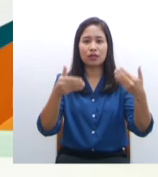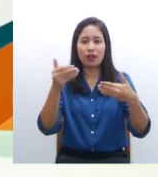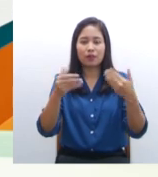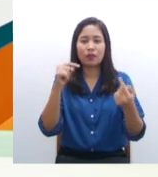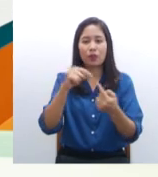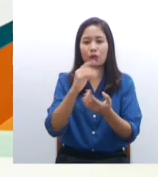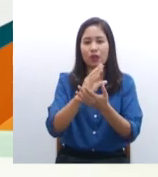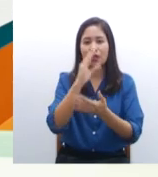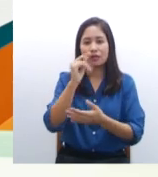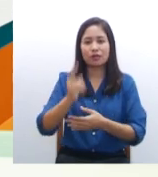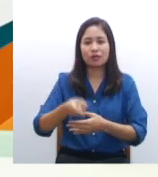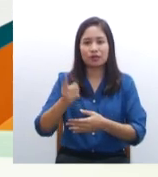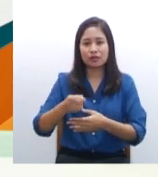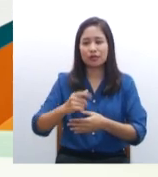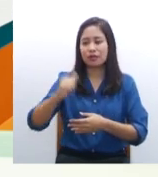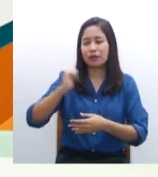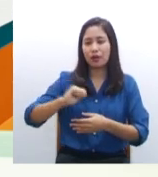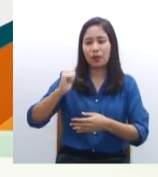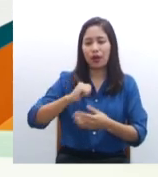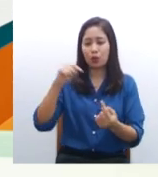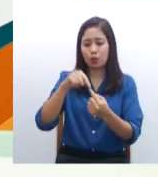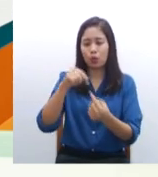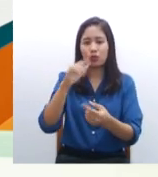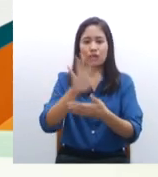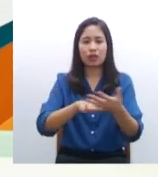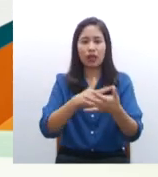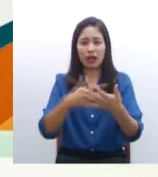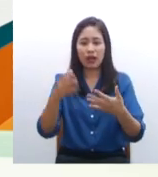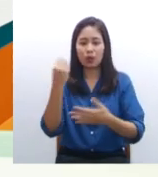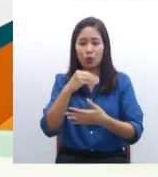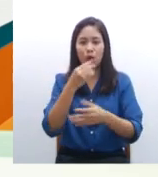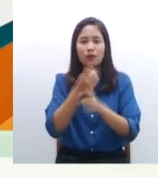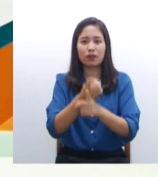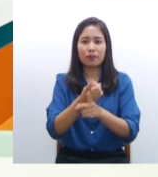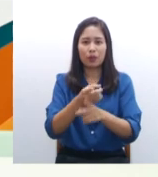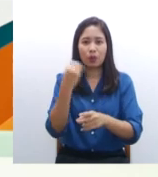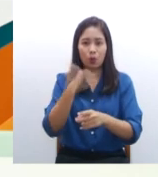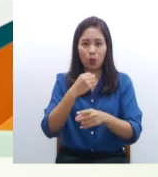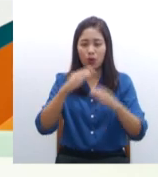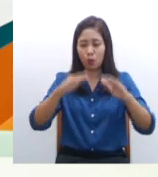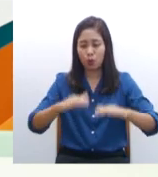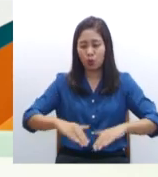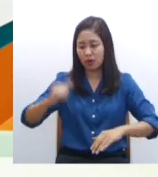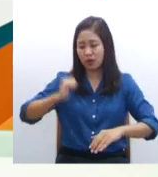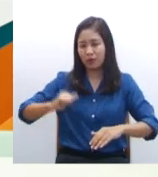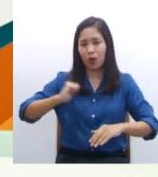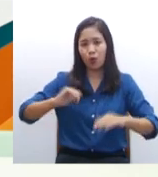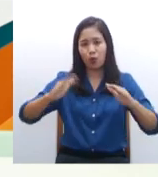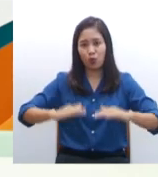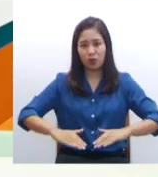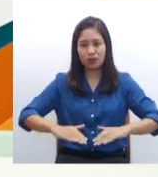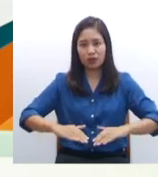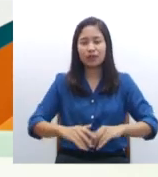ที่พากระเป๋านะครับให้ตรงกับตารางเรียนในทุกๆวันนะครับเพื่อลดปริมาณน้ำหนักของกระเป๋าลงนะครับก็เป็น